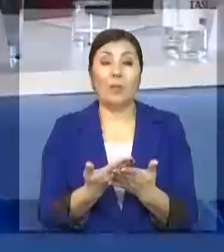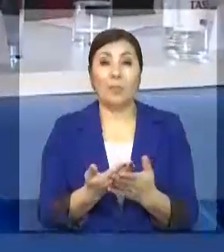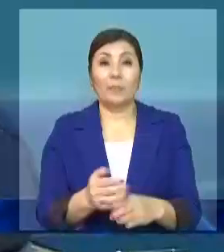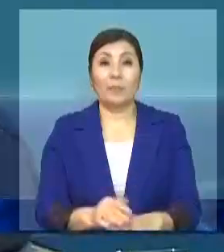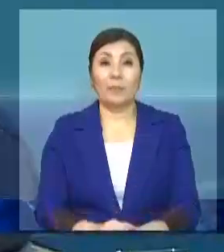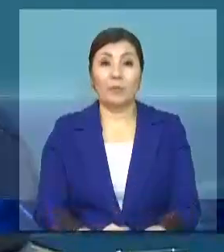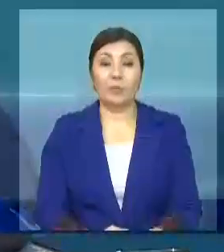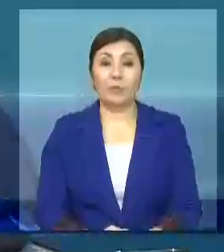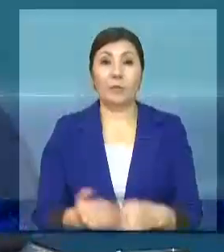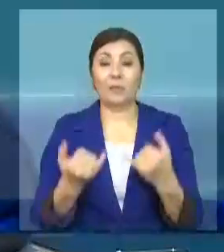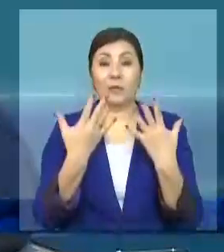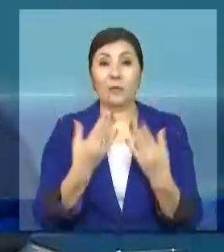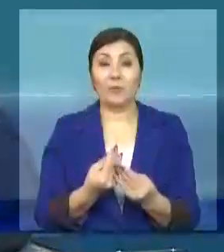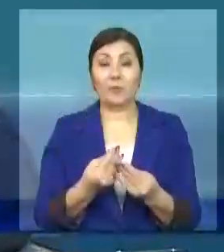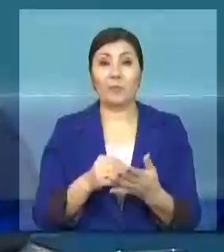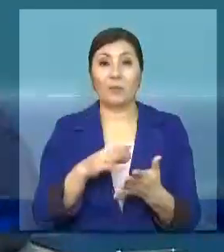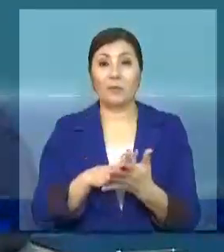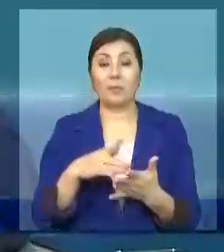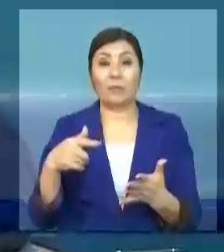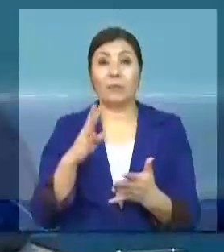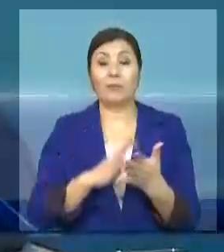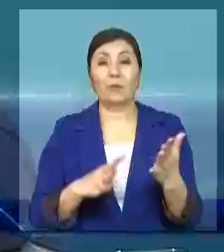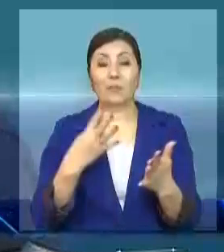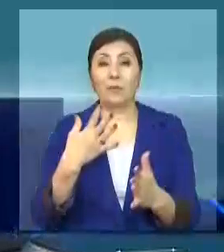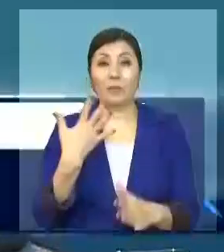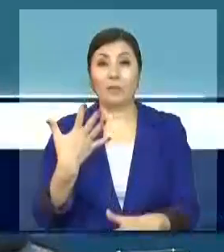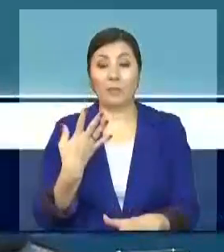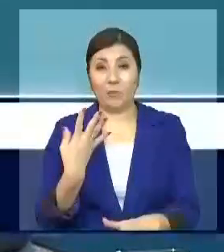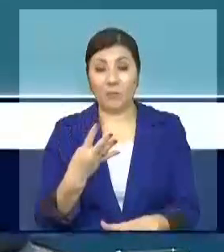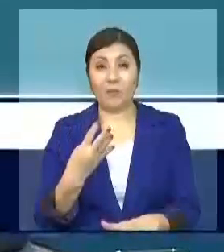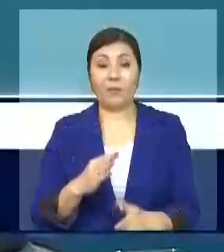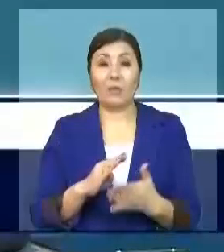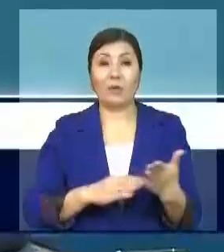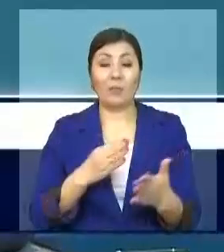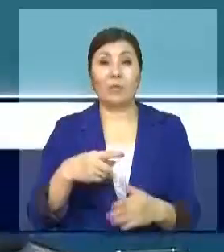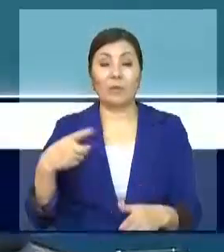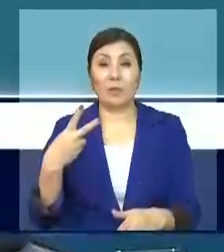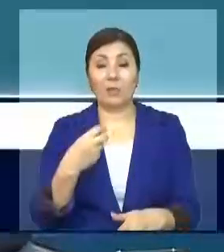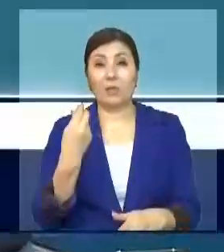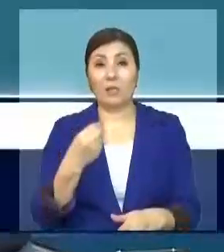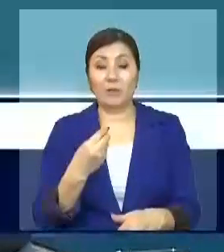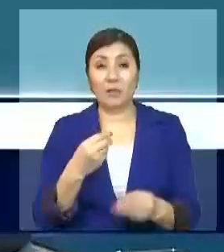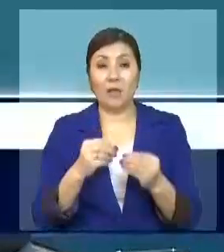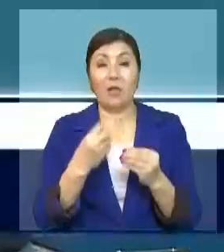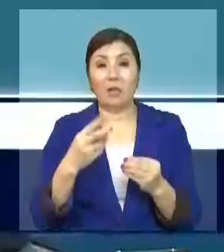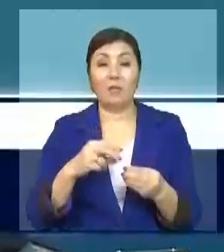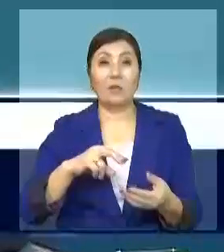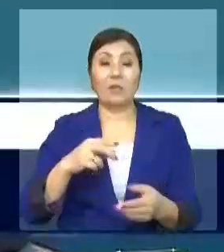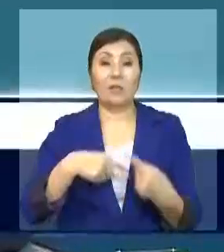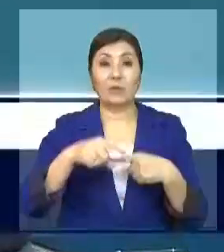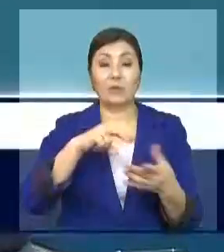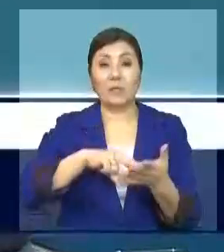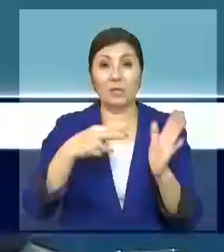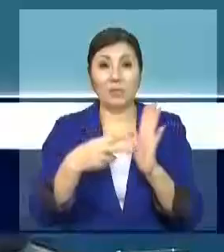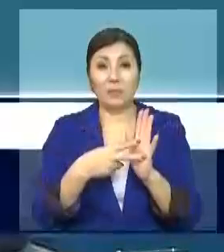разрабатывать. На сегодняшний день зафиксировано 1954 консультации, разработано 313 бизнес-планов, оказано юридическое сопровождение